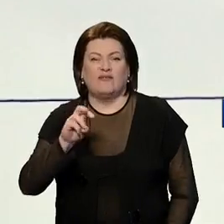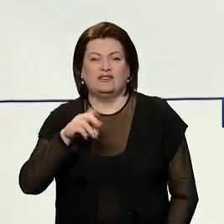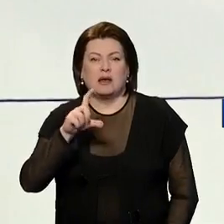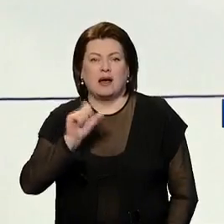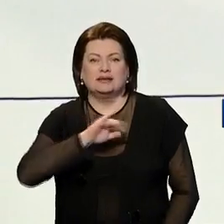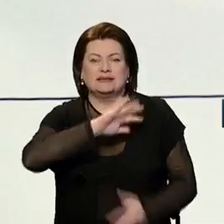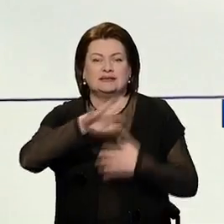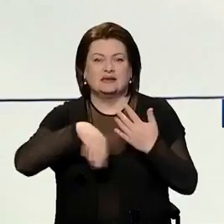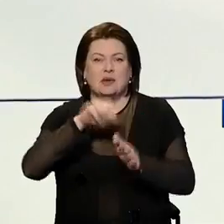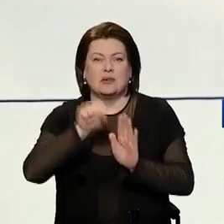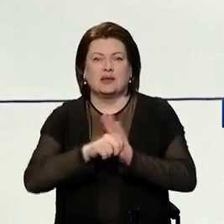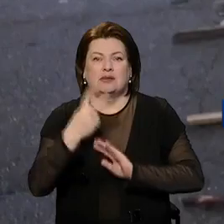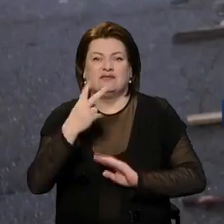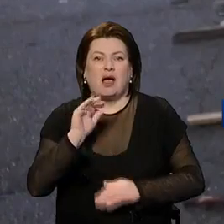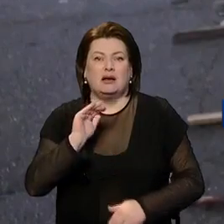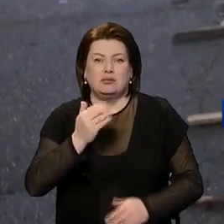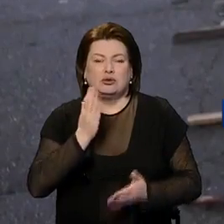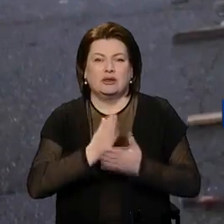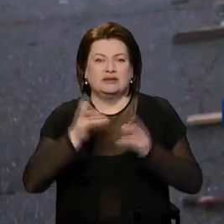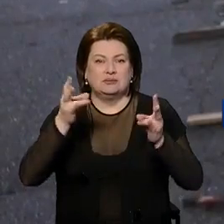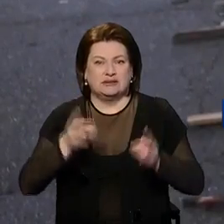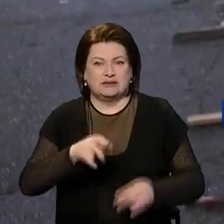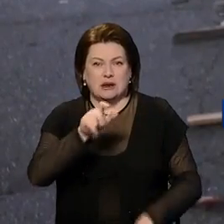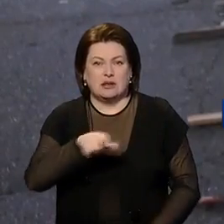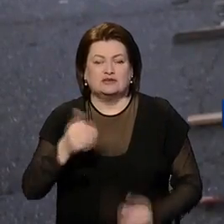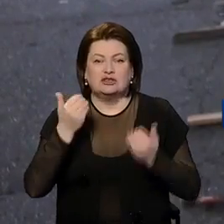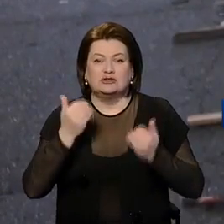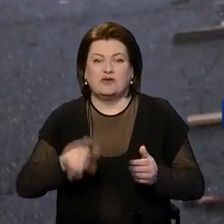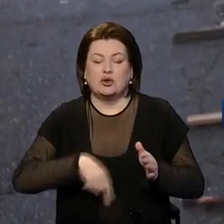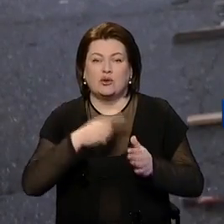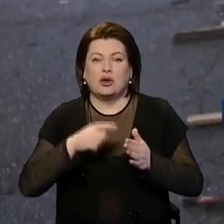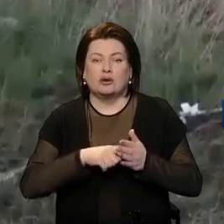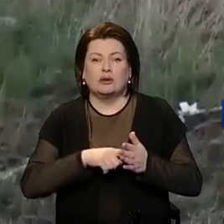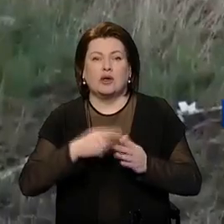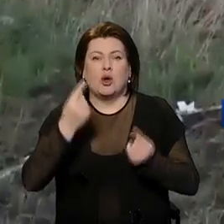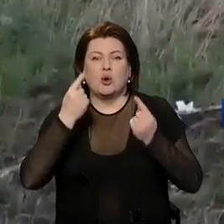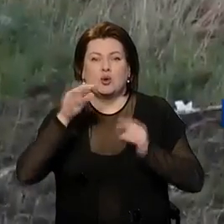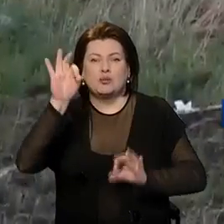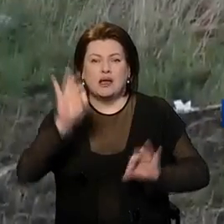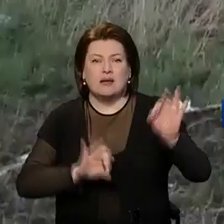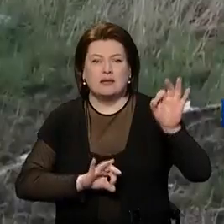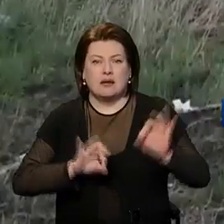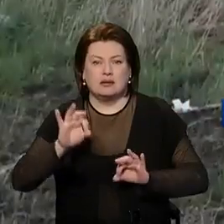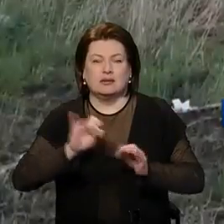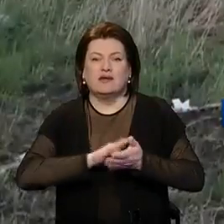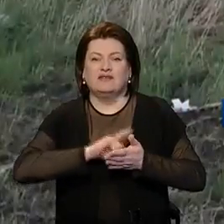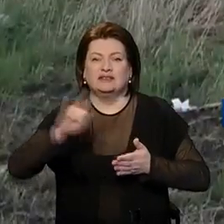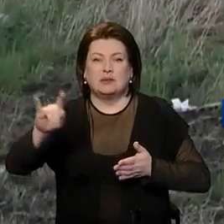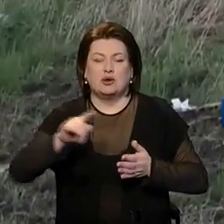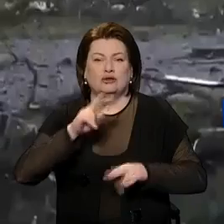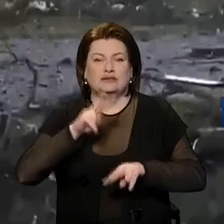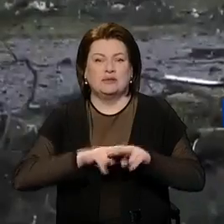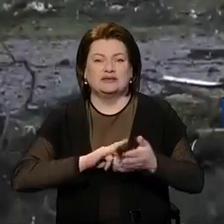из-за смерча погибли 2 ребенка. Есть пострадавшие. Севернее города Сан-Антонио выпал крупный град. Вылет самолетов из